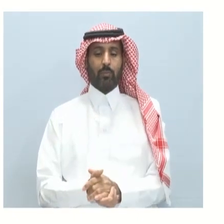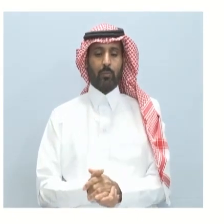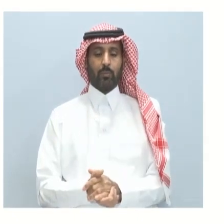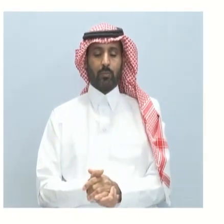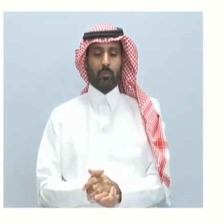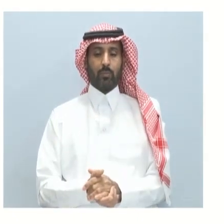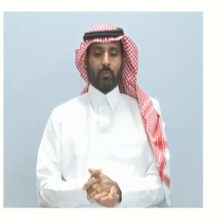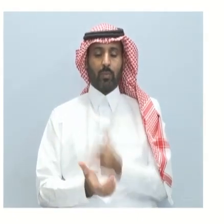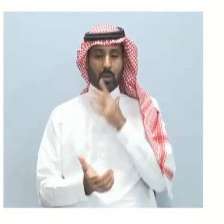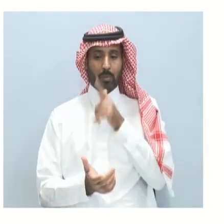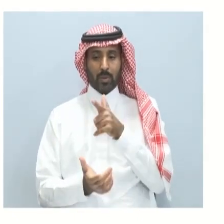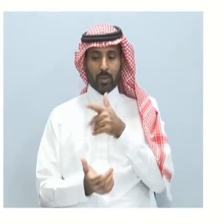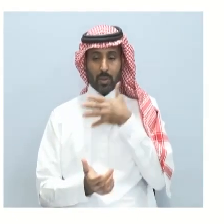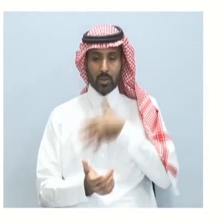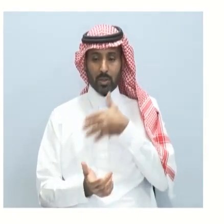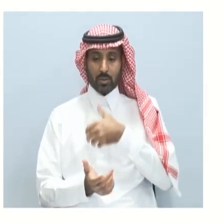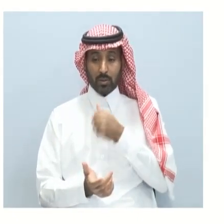قال النبي صلى الله عليه وسلم